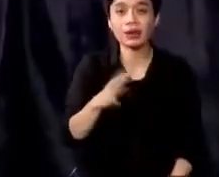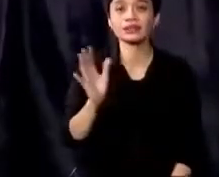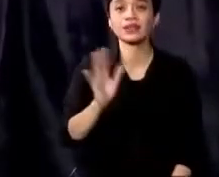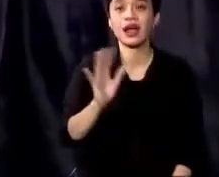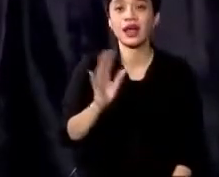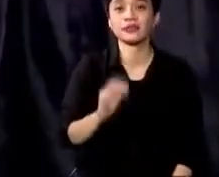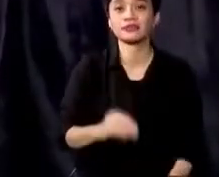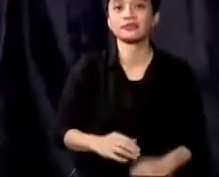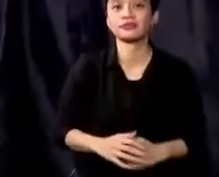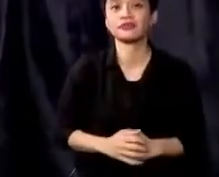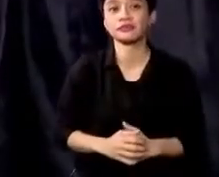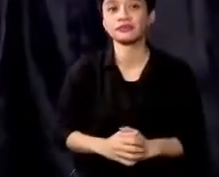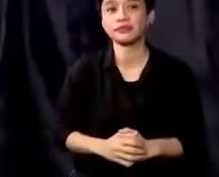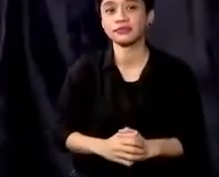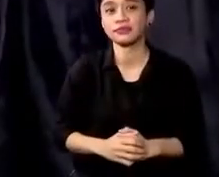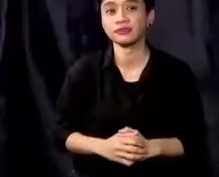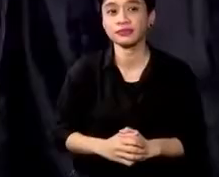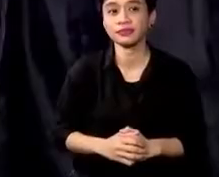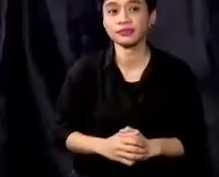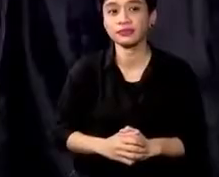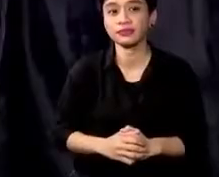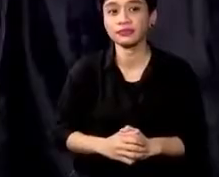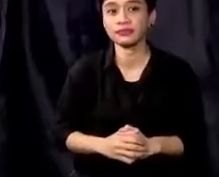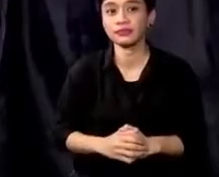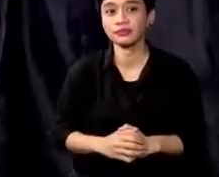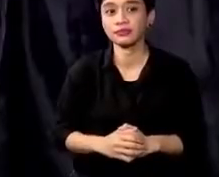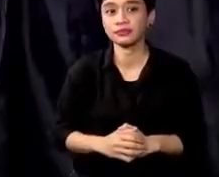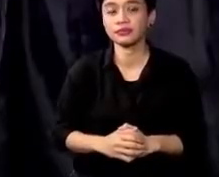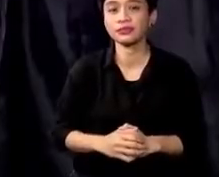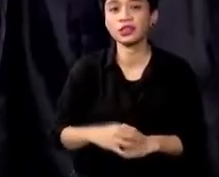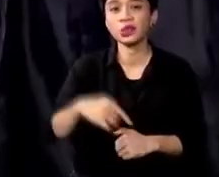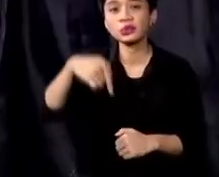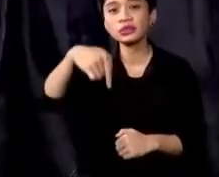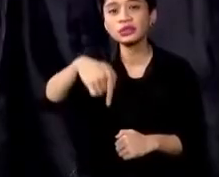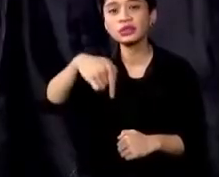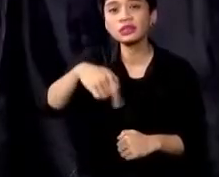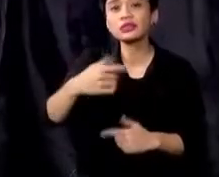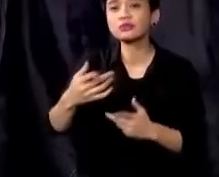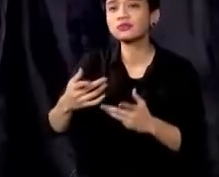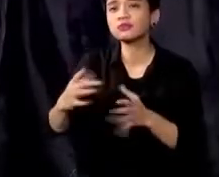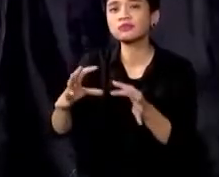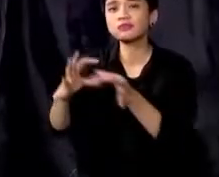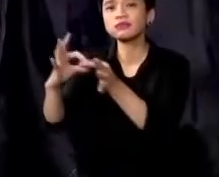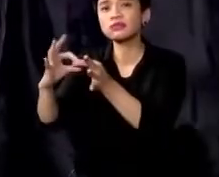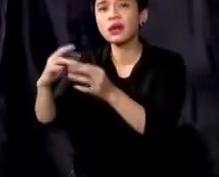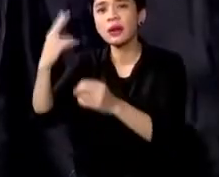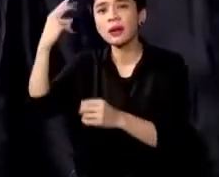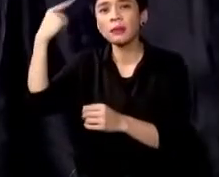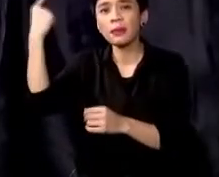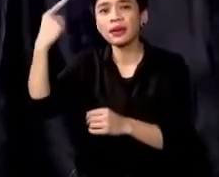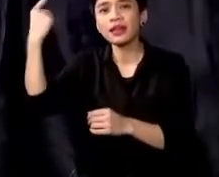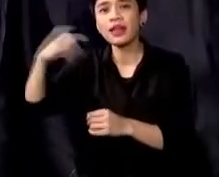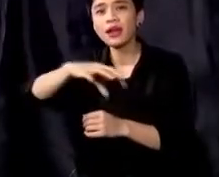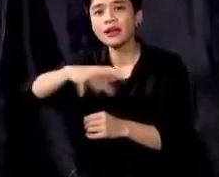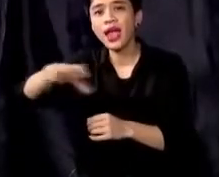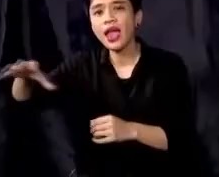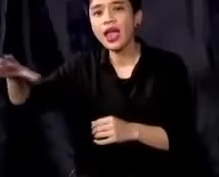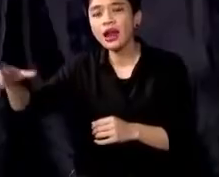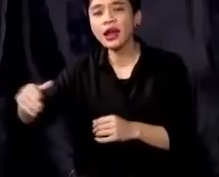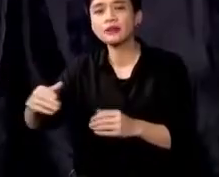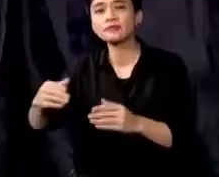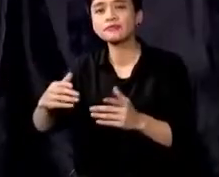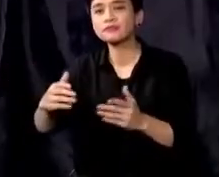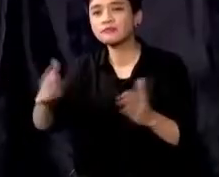dari termasuk salah satunya ee Bagaimana dok nih koordinasi dengan pemda terutama dalam penyediaan fasilitas isolasi